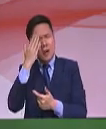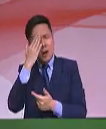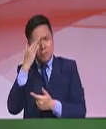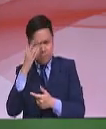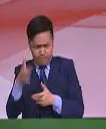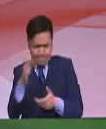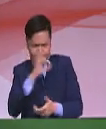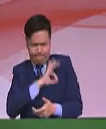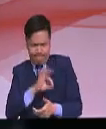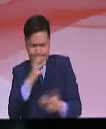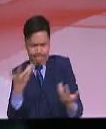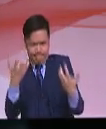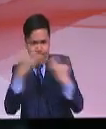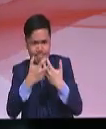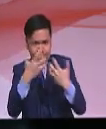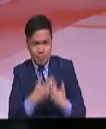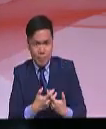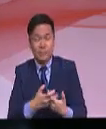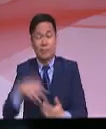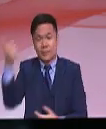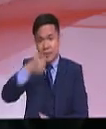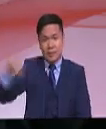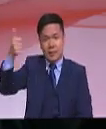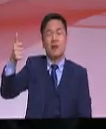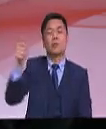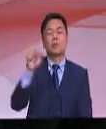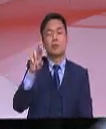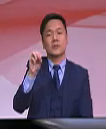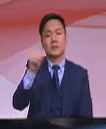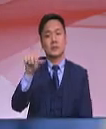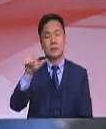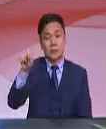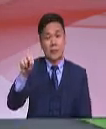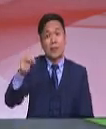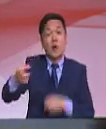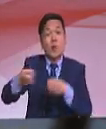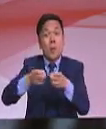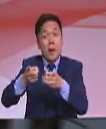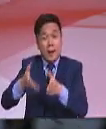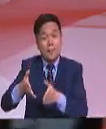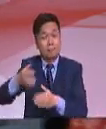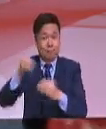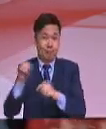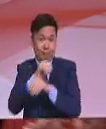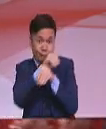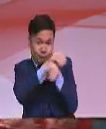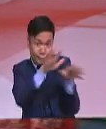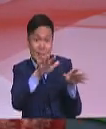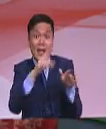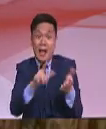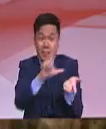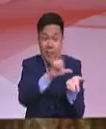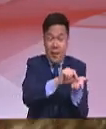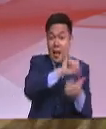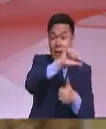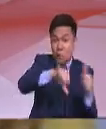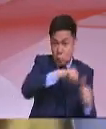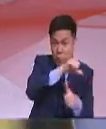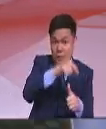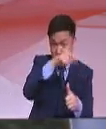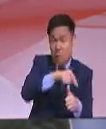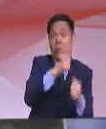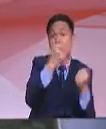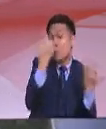itu, Ketua Pengarah Penyiaran Datuk Ruzain Idris berkata, kepantasan media sosial perlu digunakan sebagai